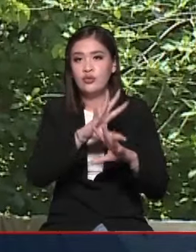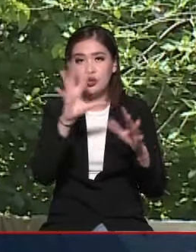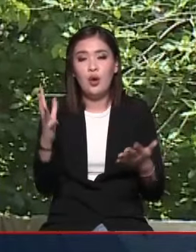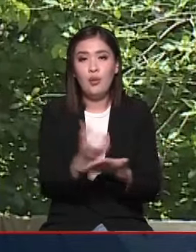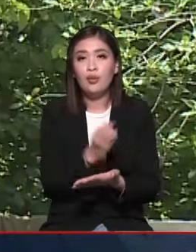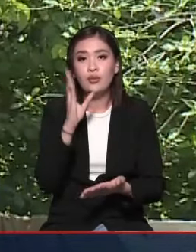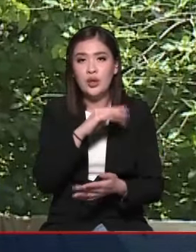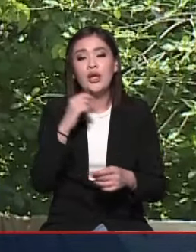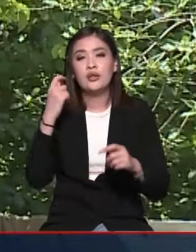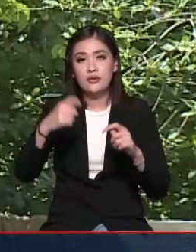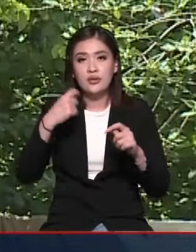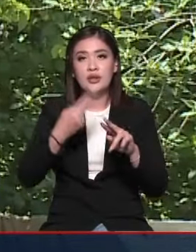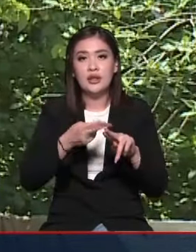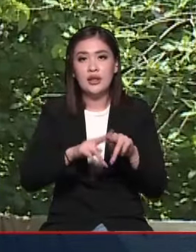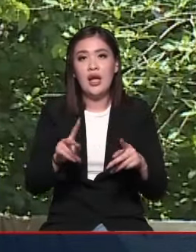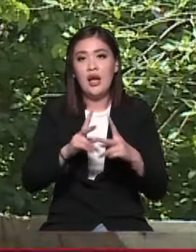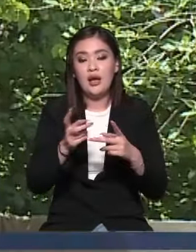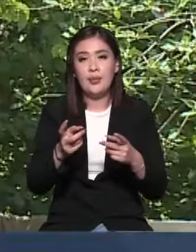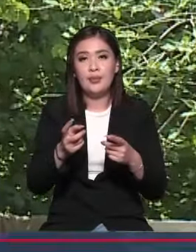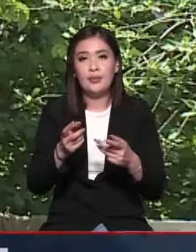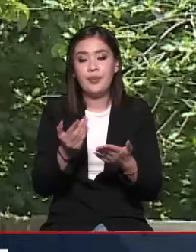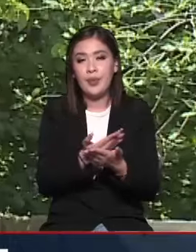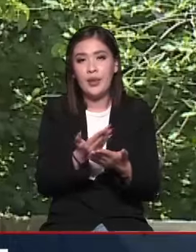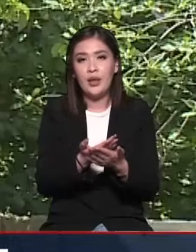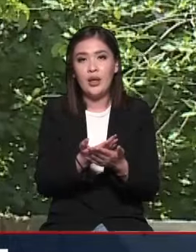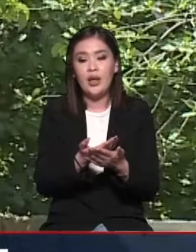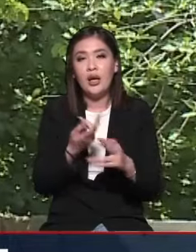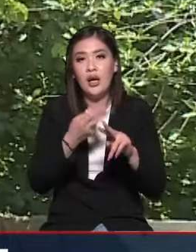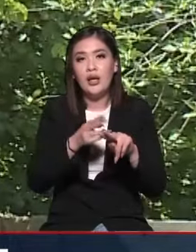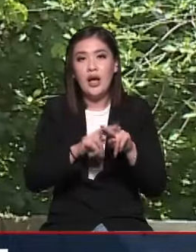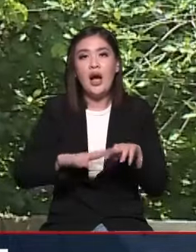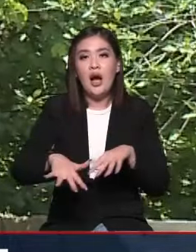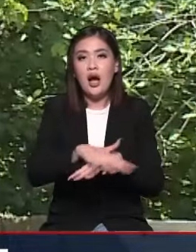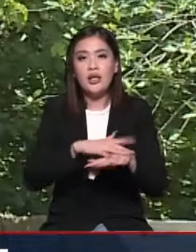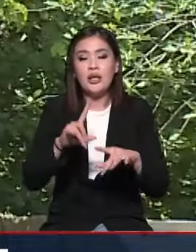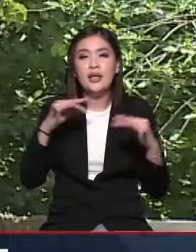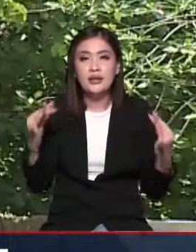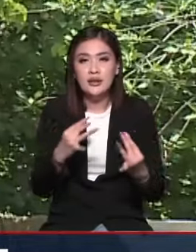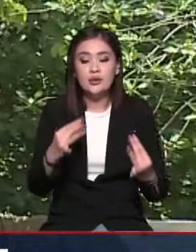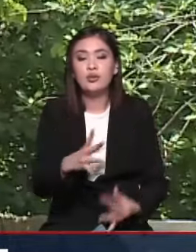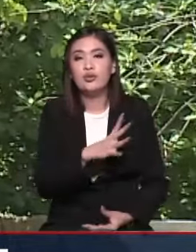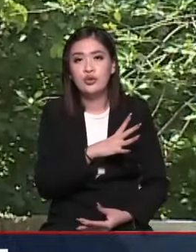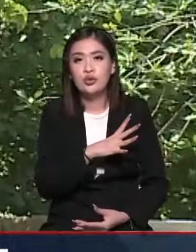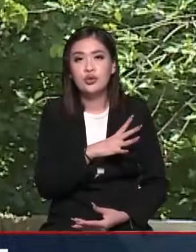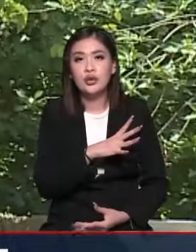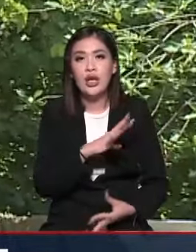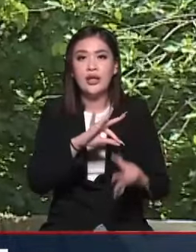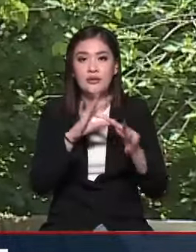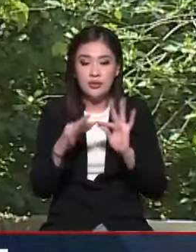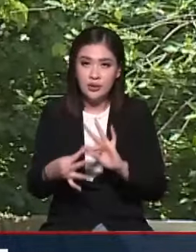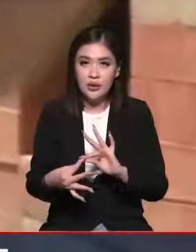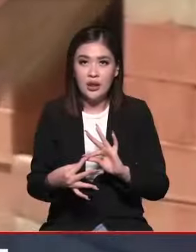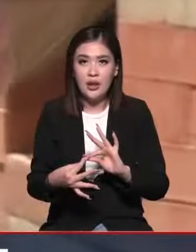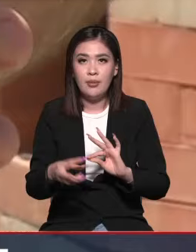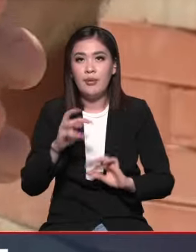бұл киноның мақсаты сондай. Енді бұл халыққа өтімді, халыққа қызық болу үшін бұның форматы